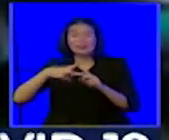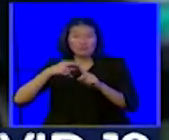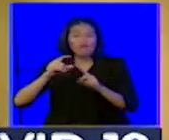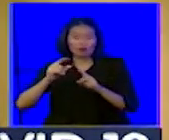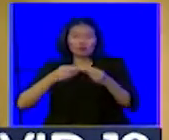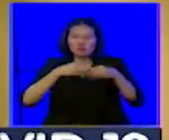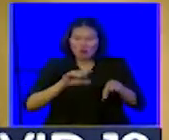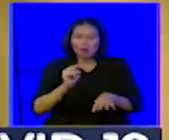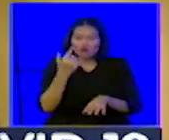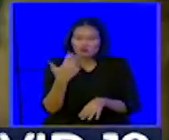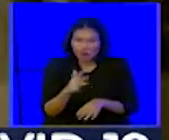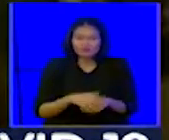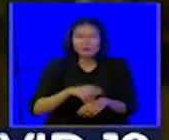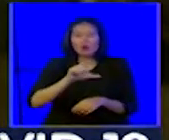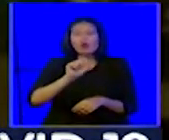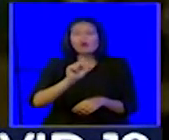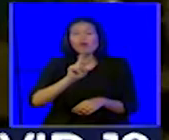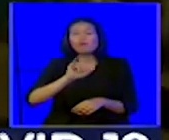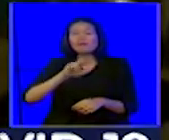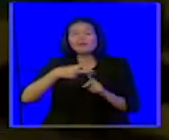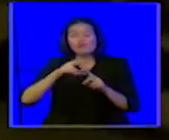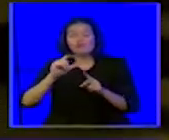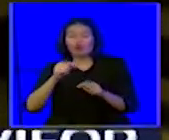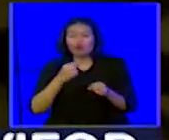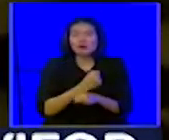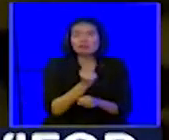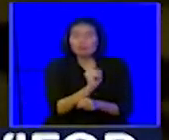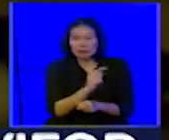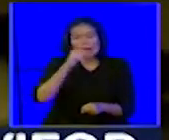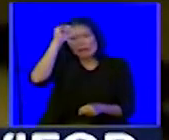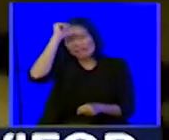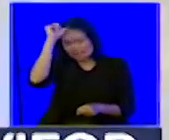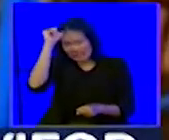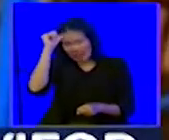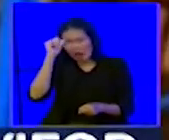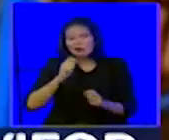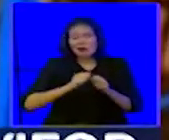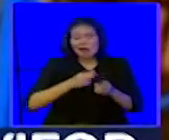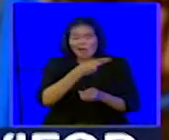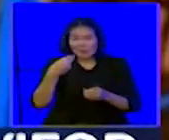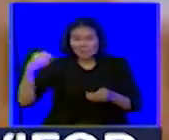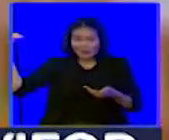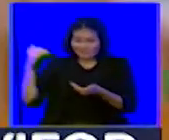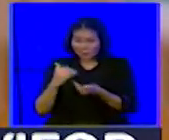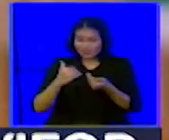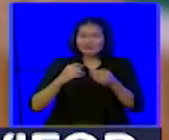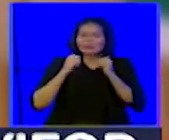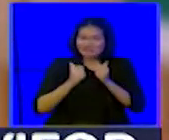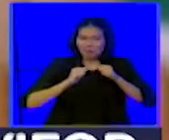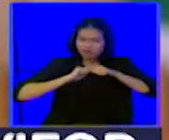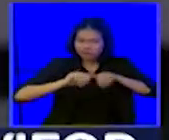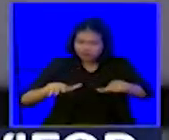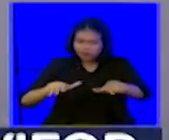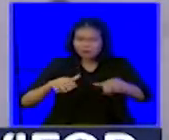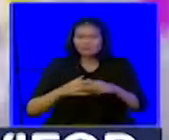Farma. Covifor diproduksi oleh perusahaan asal India dan siap didistribusikan ke seluruh Indonesia.